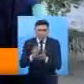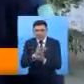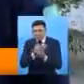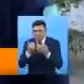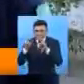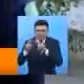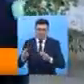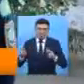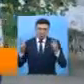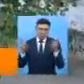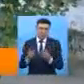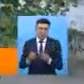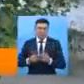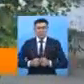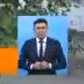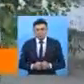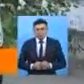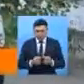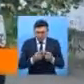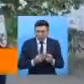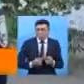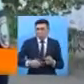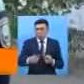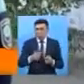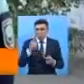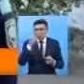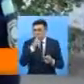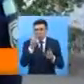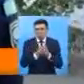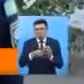мероприятия будут продолжаться в течение отопительного сезона, то есть до 15-20 апреля.